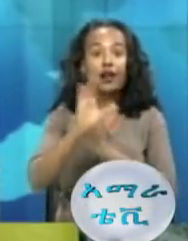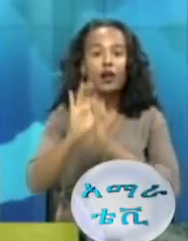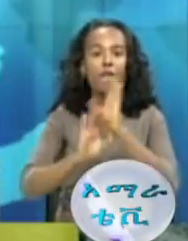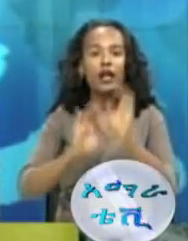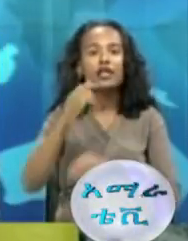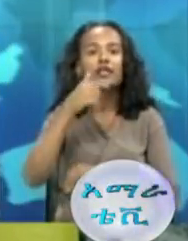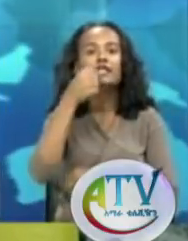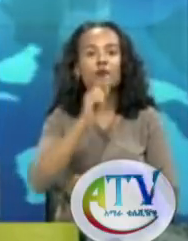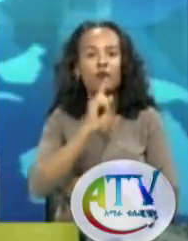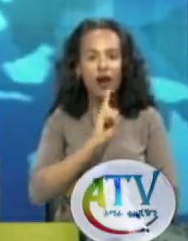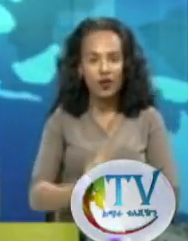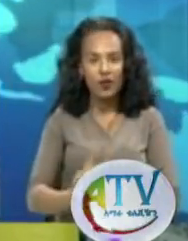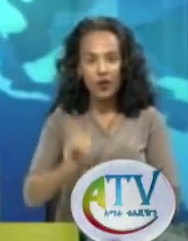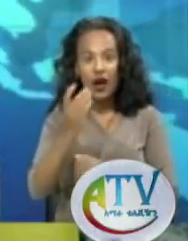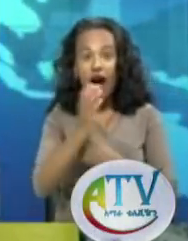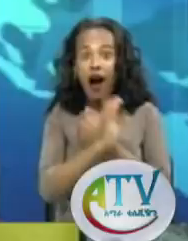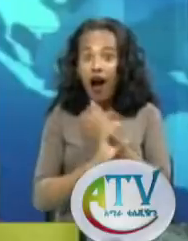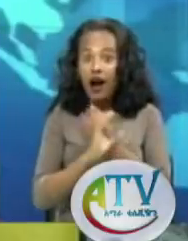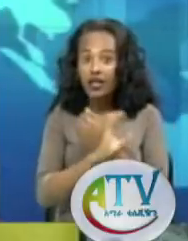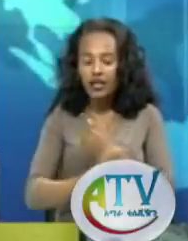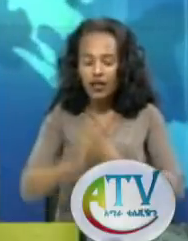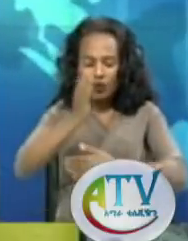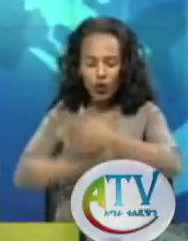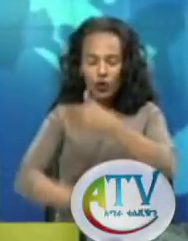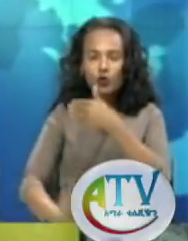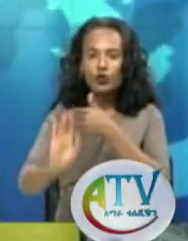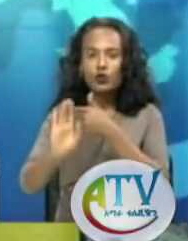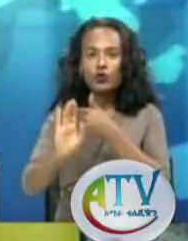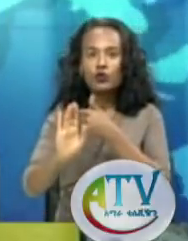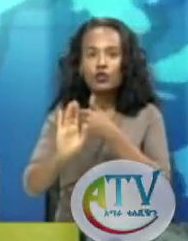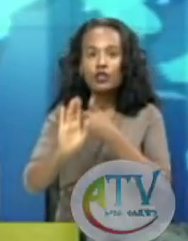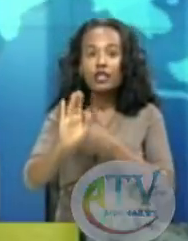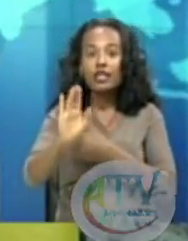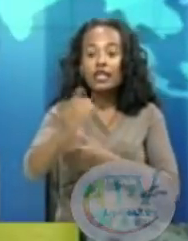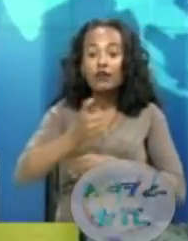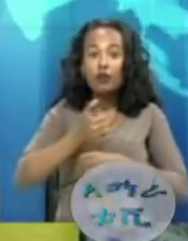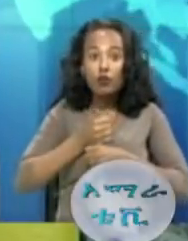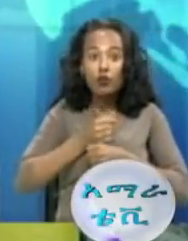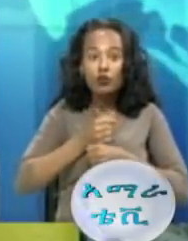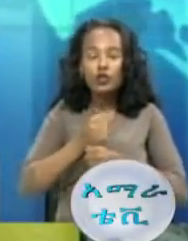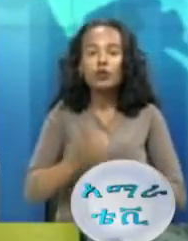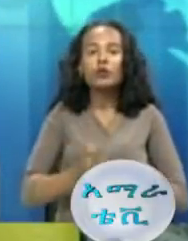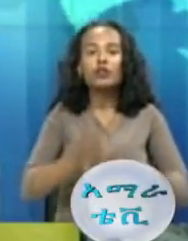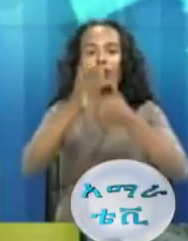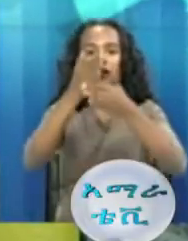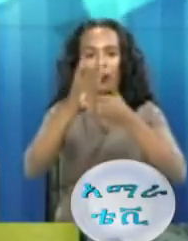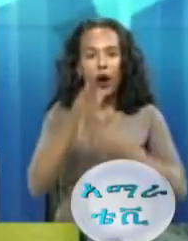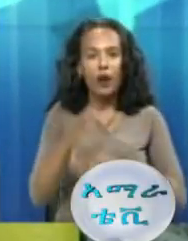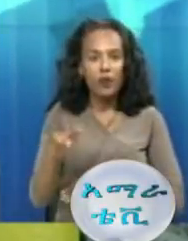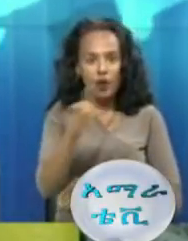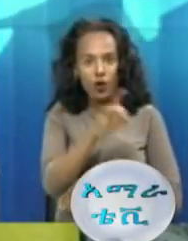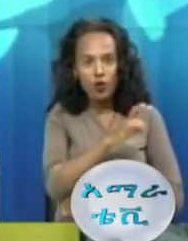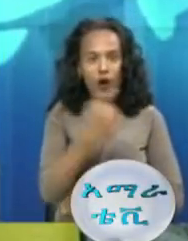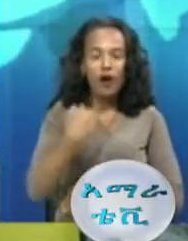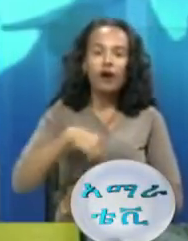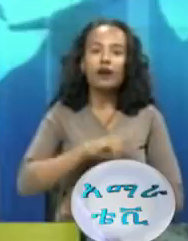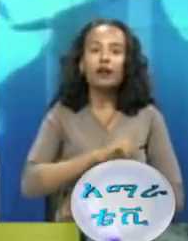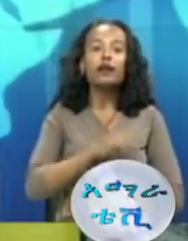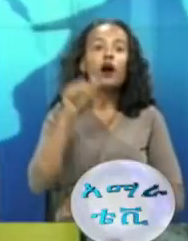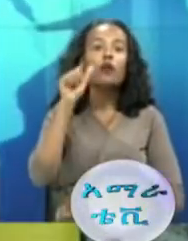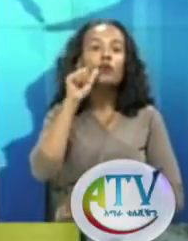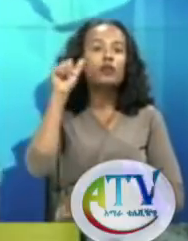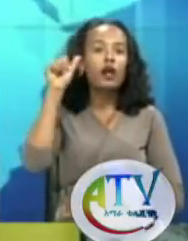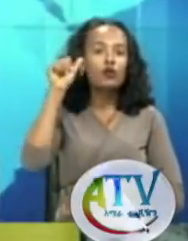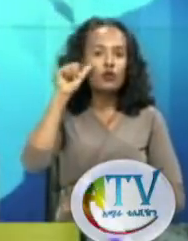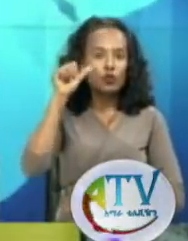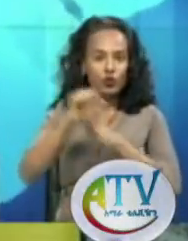ነው። ሀገር በትውልዶች ቅብብሎች የምትገነባ በመሆኗ እኛ በትናንቶቹ